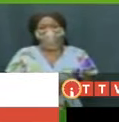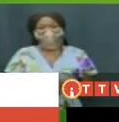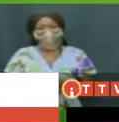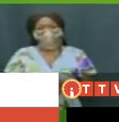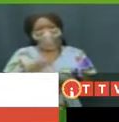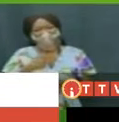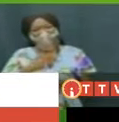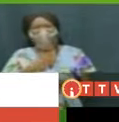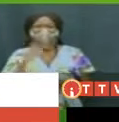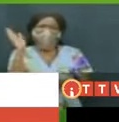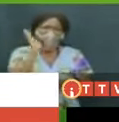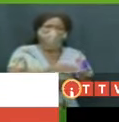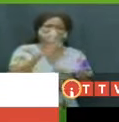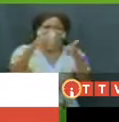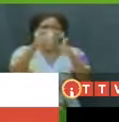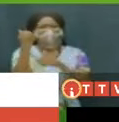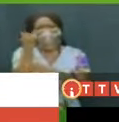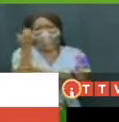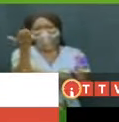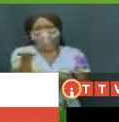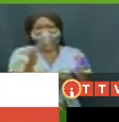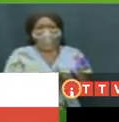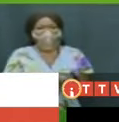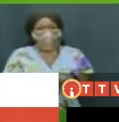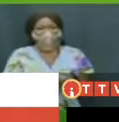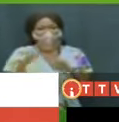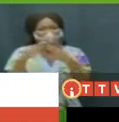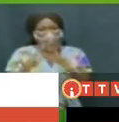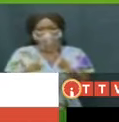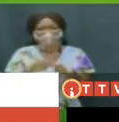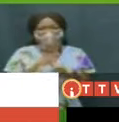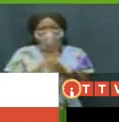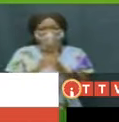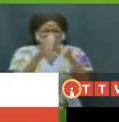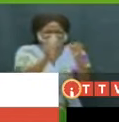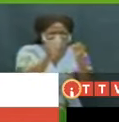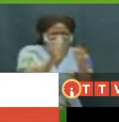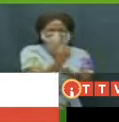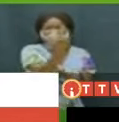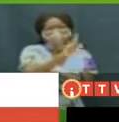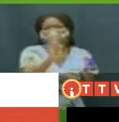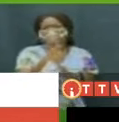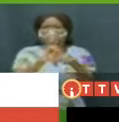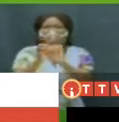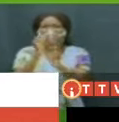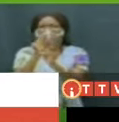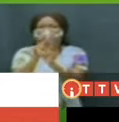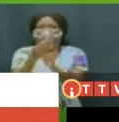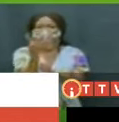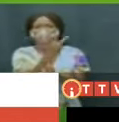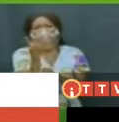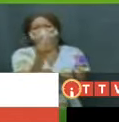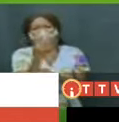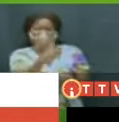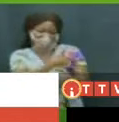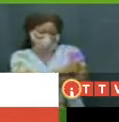tikhoza kugonjetsa mliri umenewu. Koma tisadalire chinthu chimodzi, tichite zonse pamodzi. Komanso